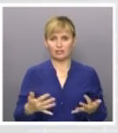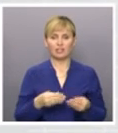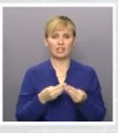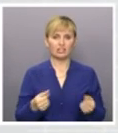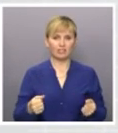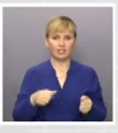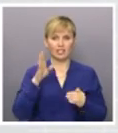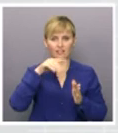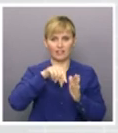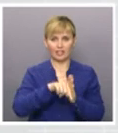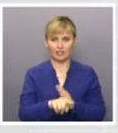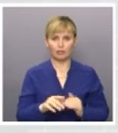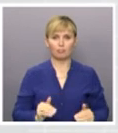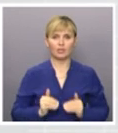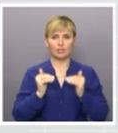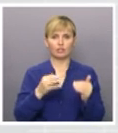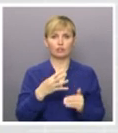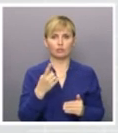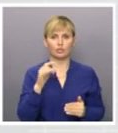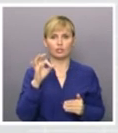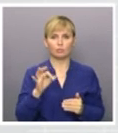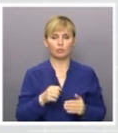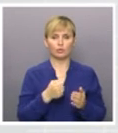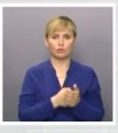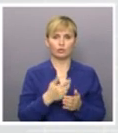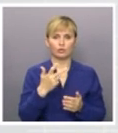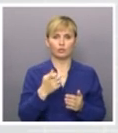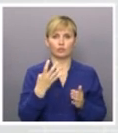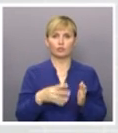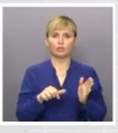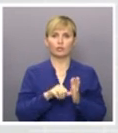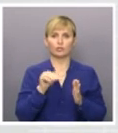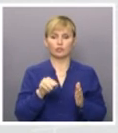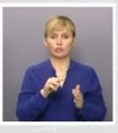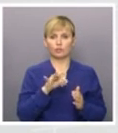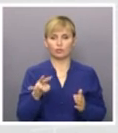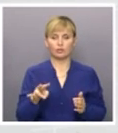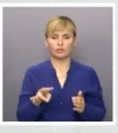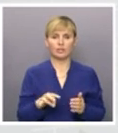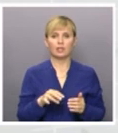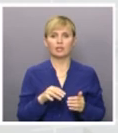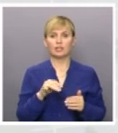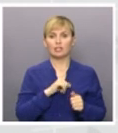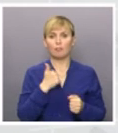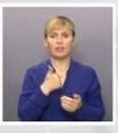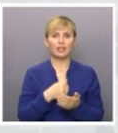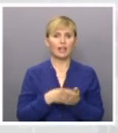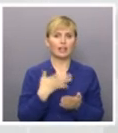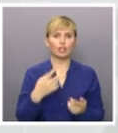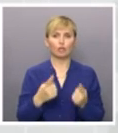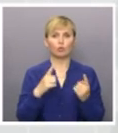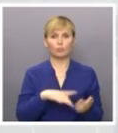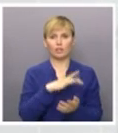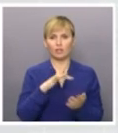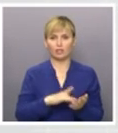растворенные в неводной среде, подорожали на 41%. До 346 тысяч тенге за тонну. Самые дорогие крупные города в